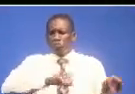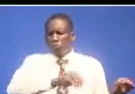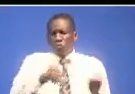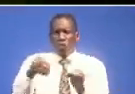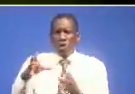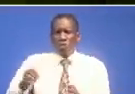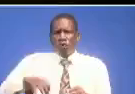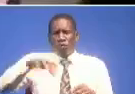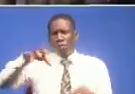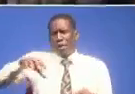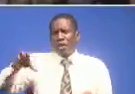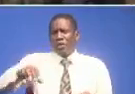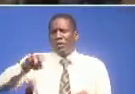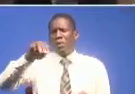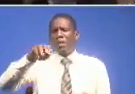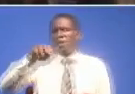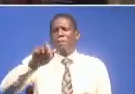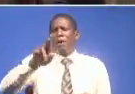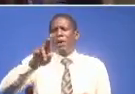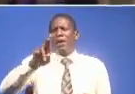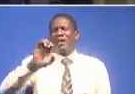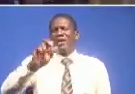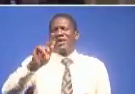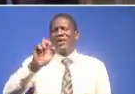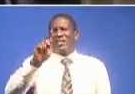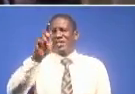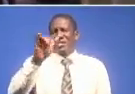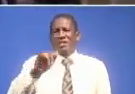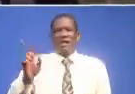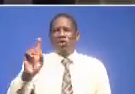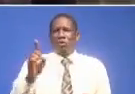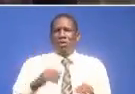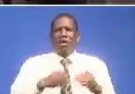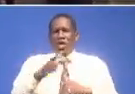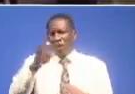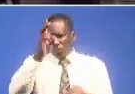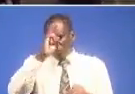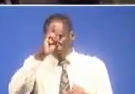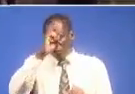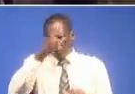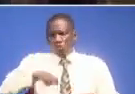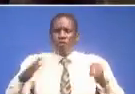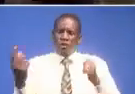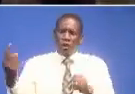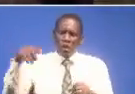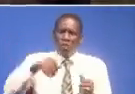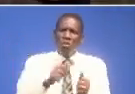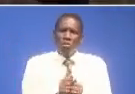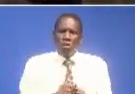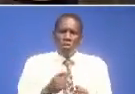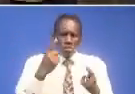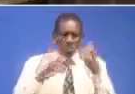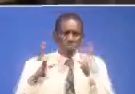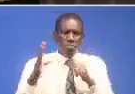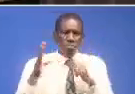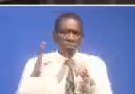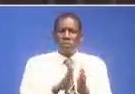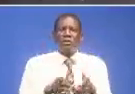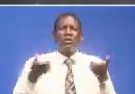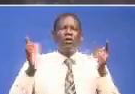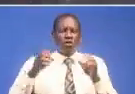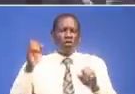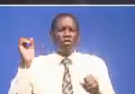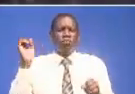Marikiti jijini Nairobi, baada ya maafisa wa polisi kufika na vitonza machozi na malori ya kuwarushia